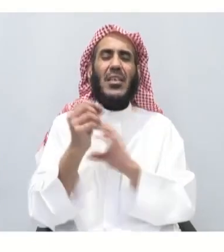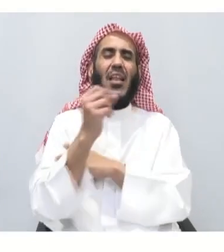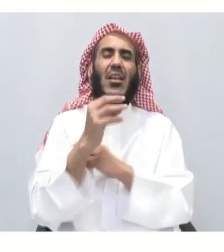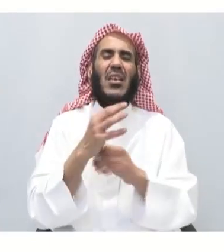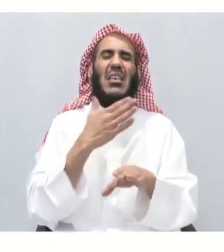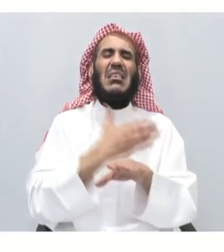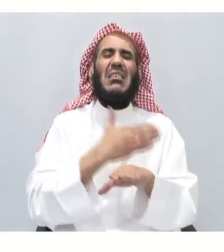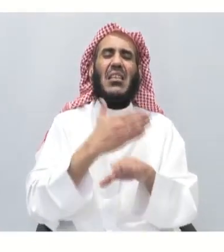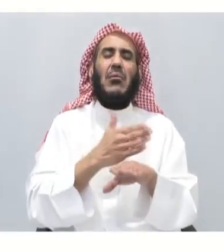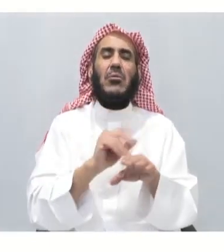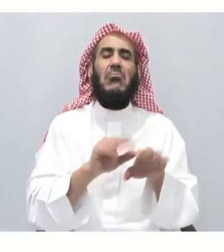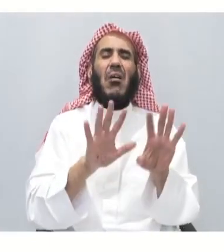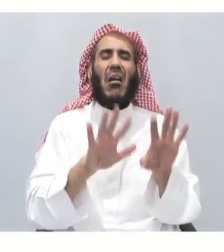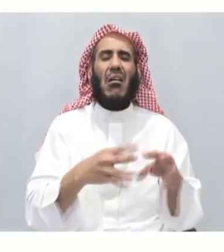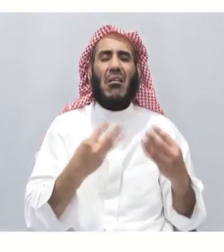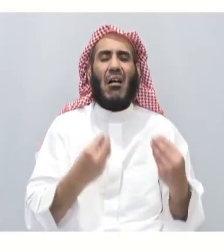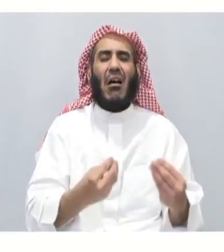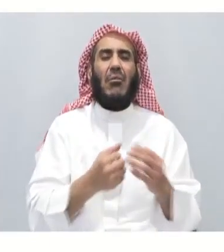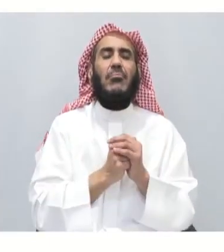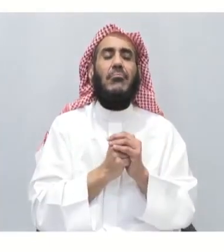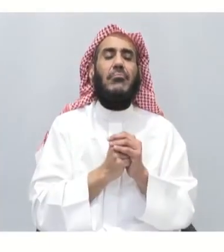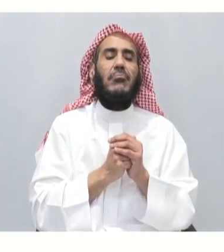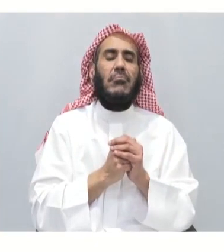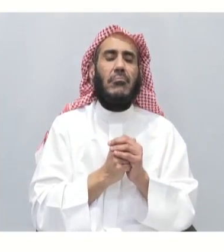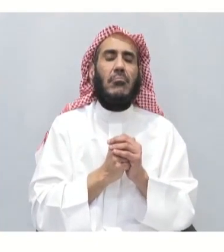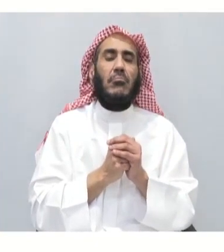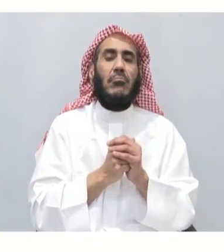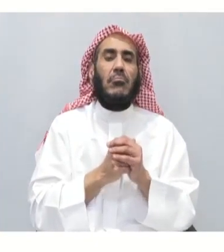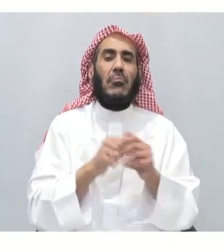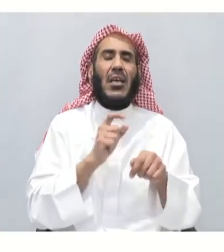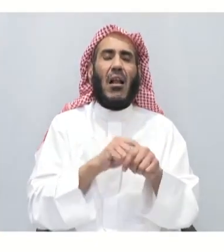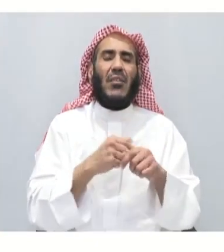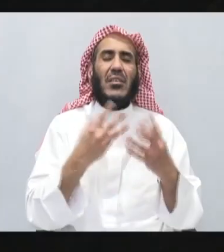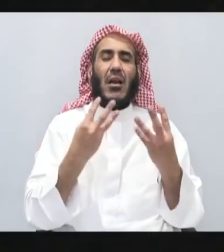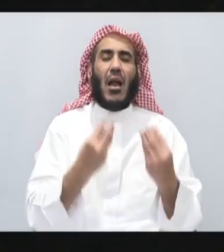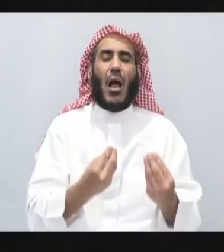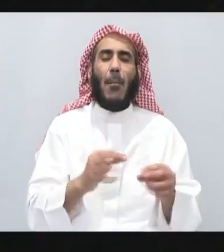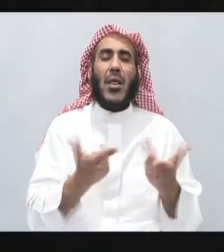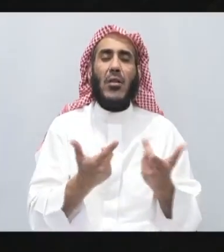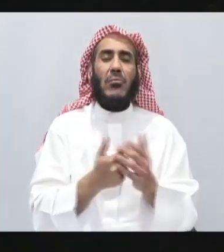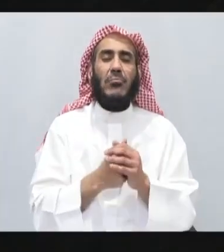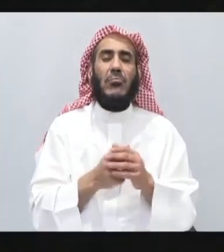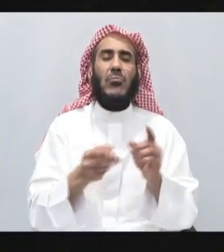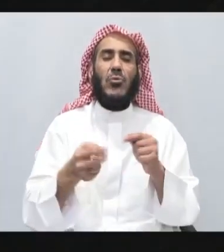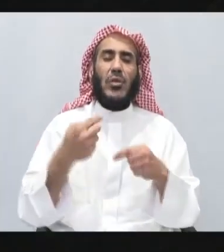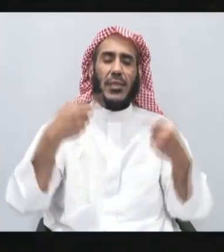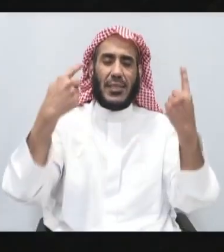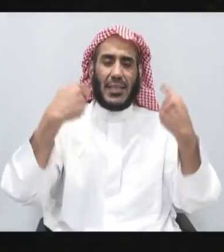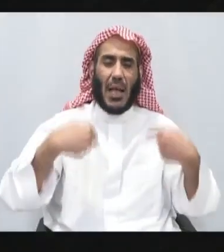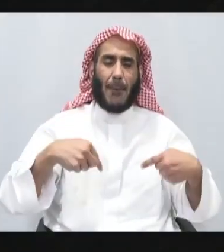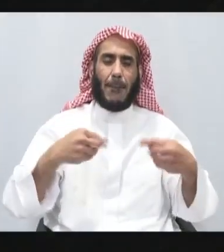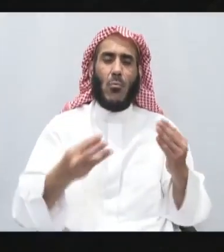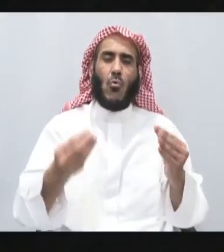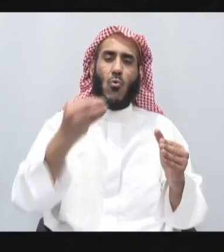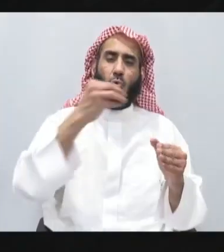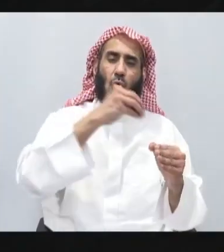تتعب وتحتاج الى راحه خلال فتره الراحه ماذا يحدث يعود الدم ليزود